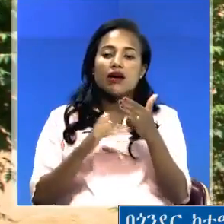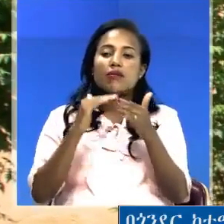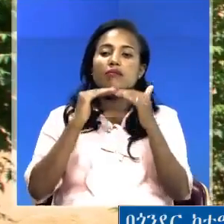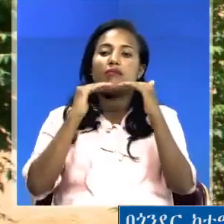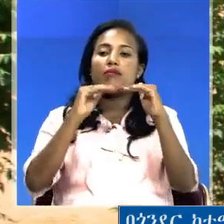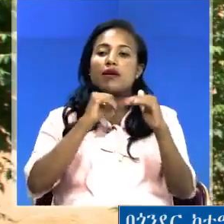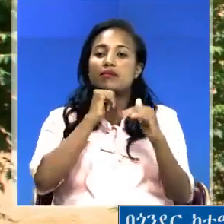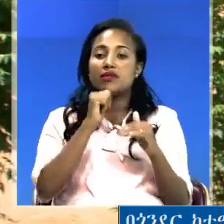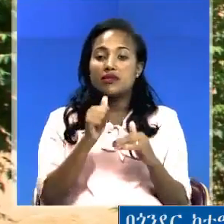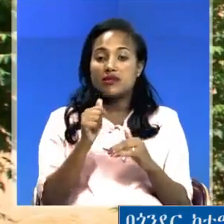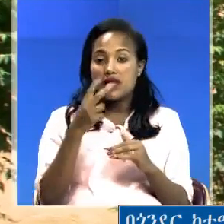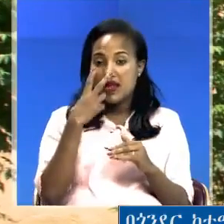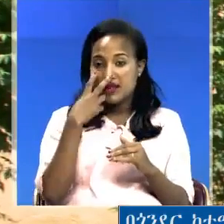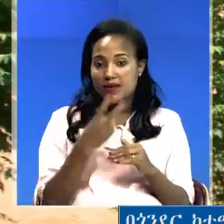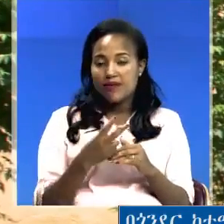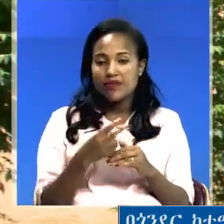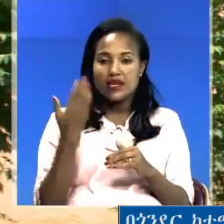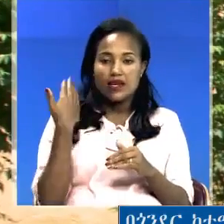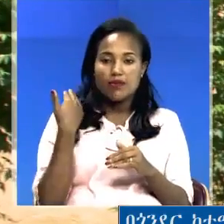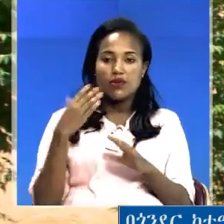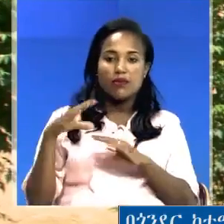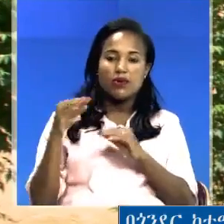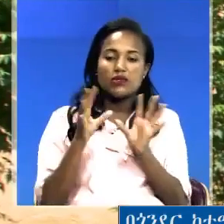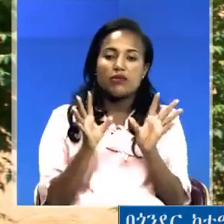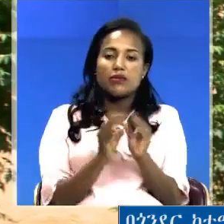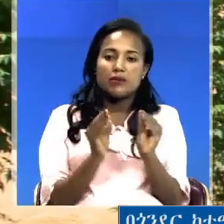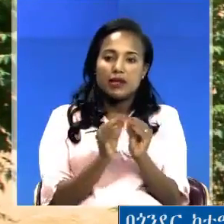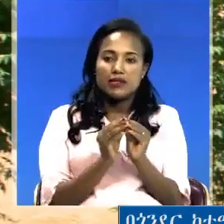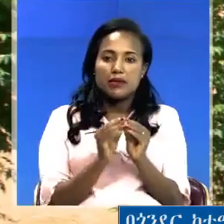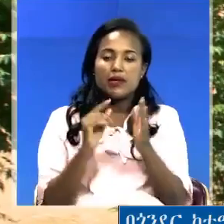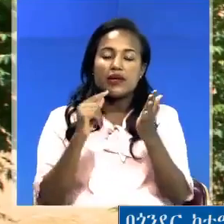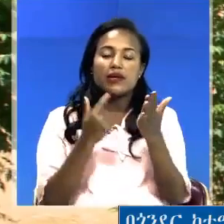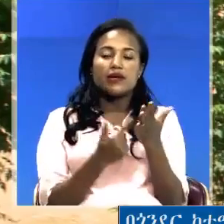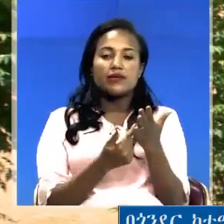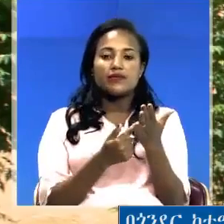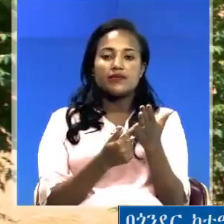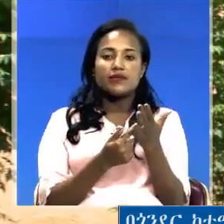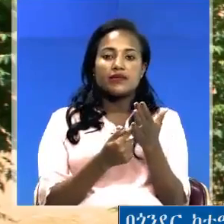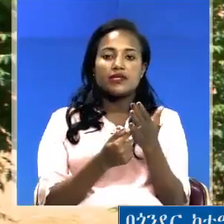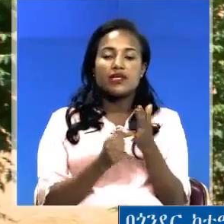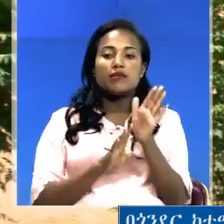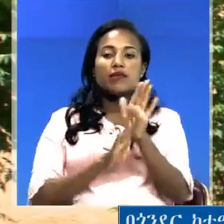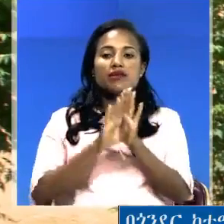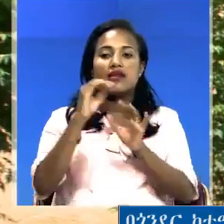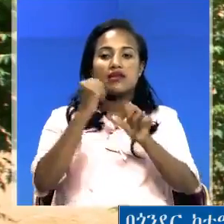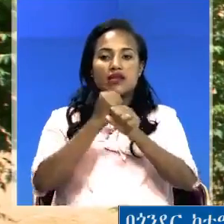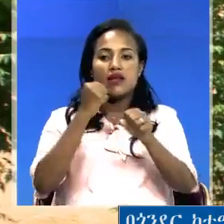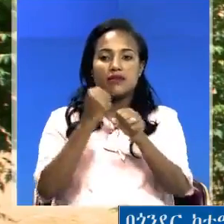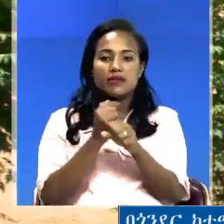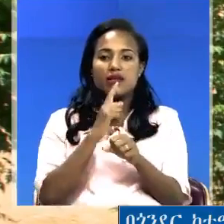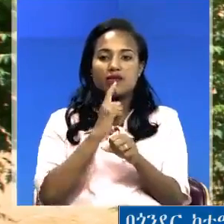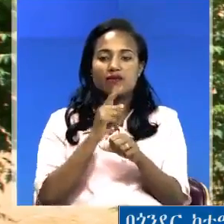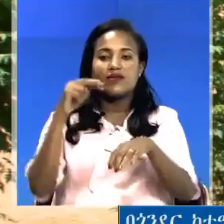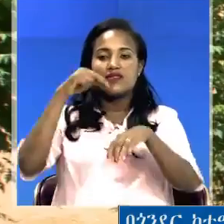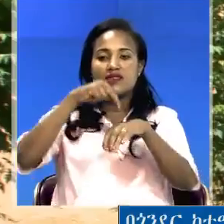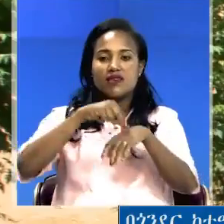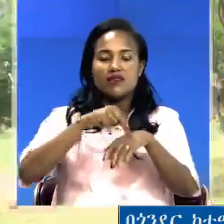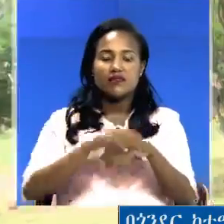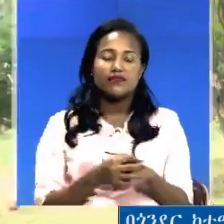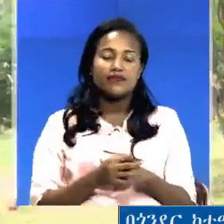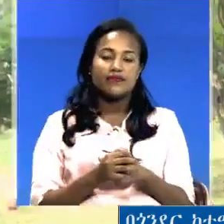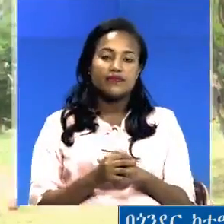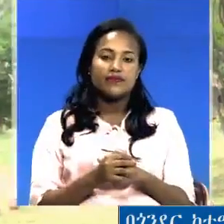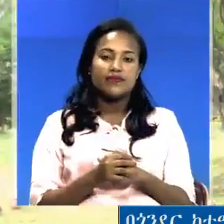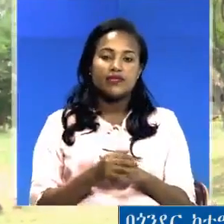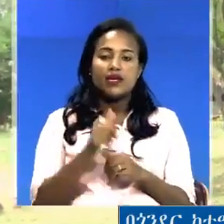ነው የቀድሞ ተማሪዎች በመሰባሰብ ይህንን የማሳደግ ስራ ለመስራት ነው የተነሳሳንበት ዋናው አላማ። አልማ